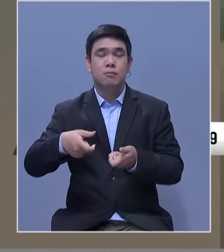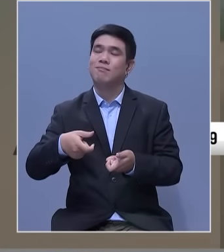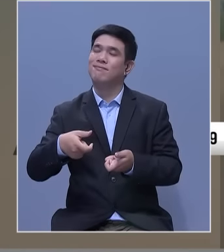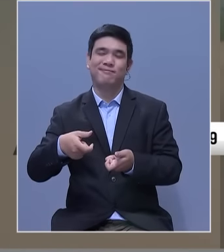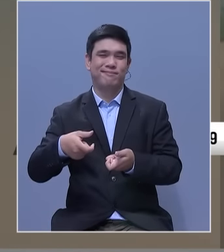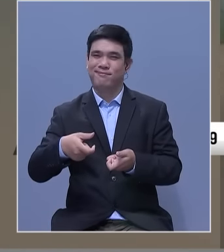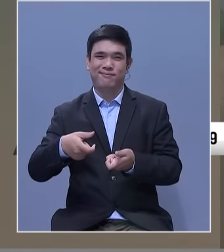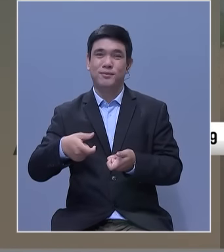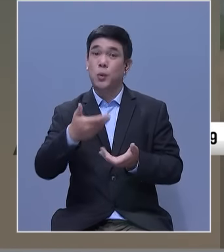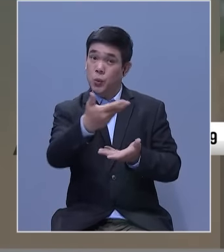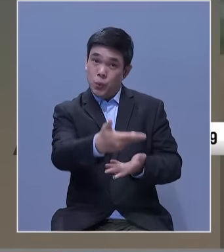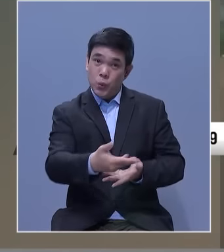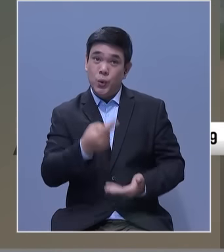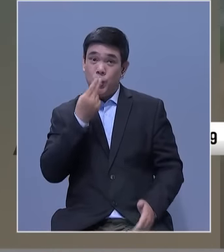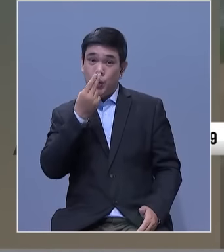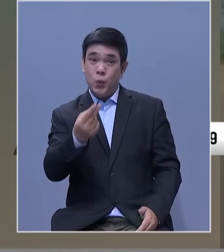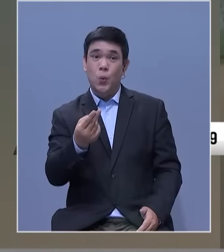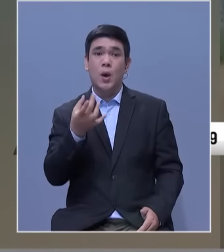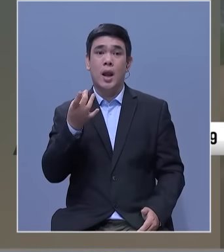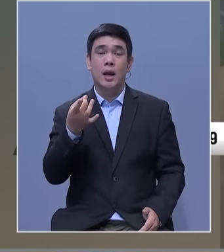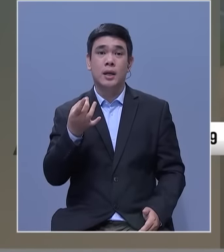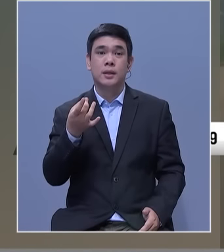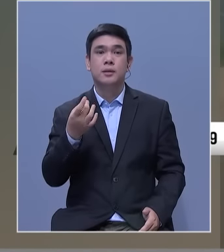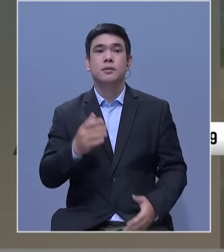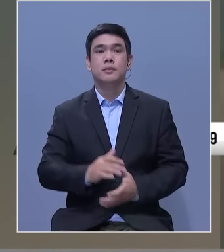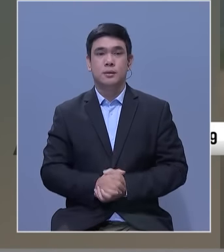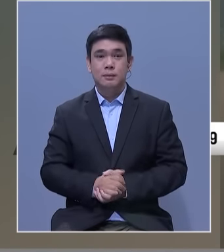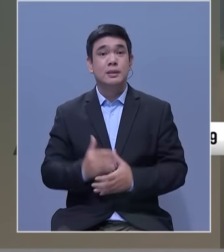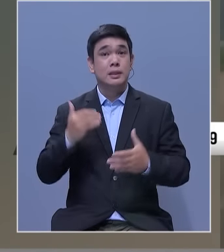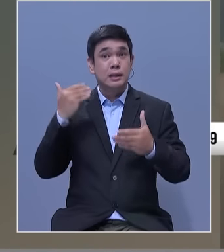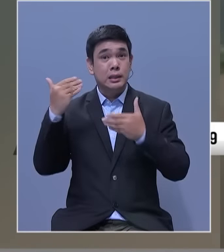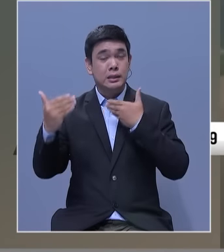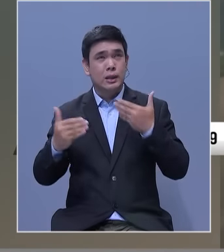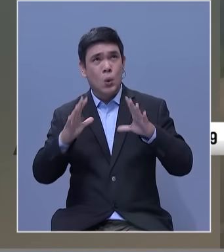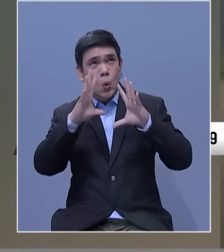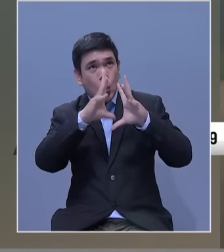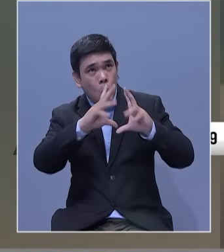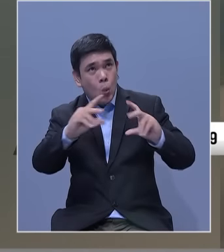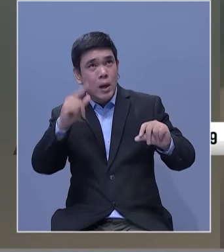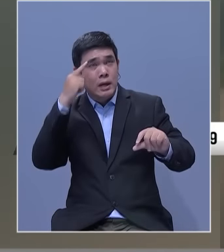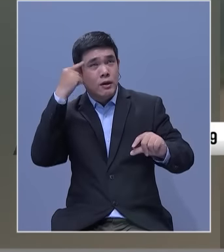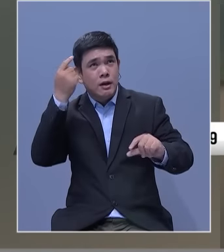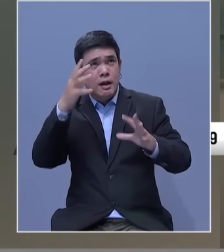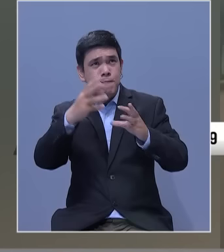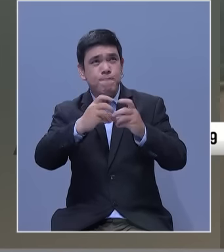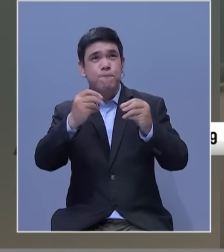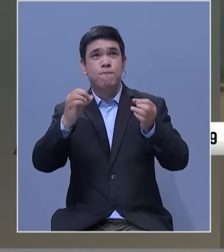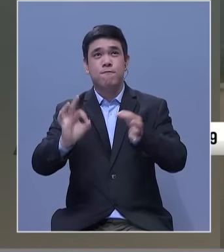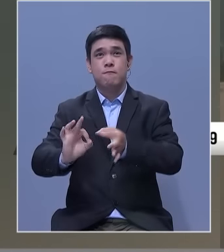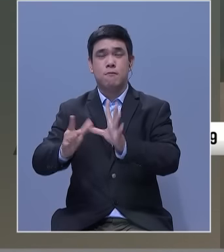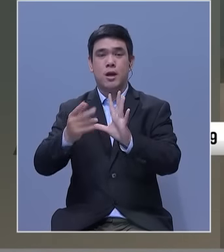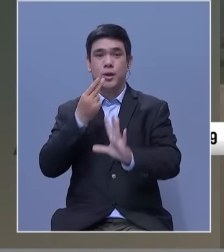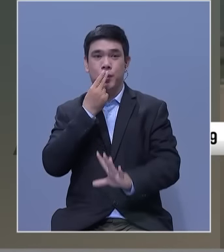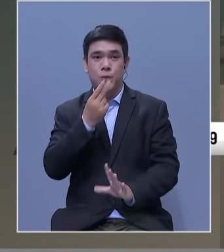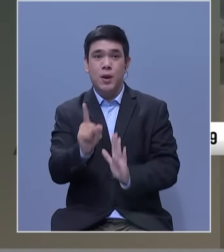ม่ใช่นะครับ ชวนมาทำอะไรคะ เชิญชวนมาเที่ยวมหกรรมมหากรรมหมอกควันไฟป่าครั้งที่หนึ่งโอ้มันน่าไ